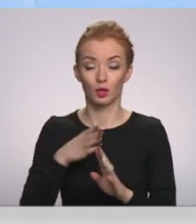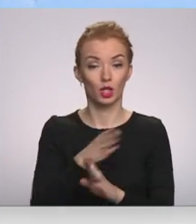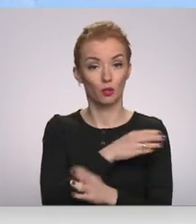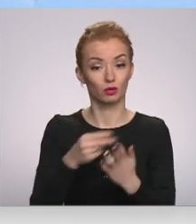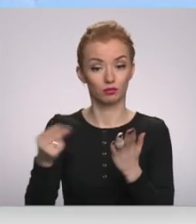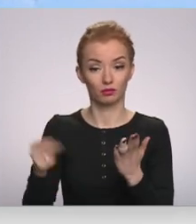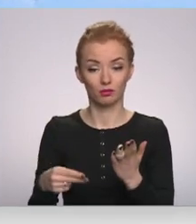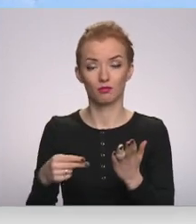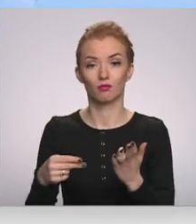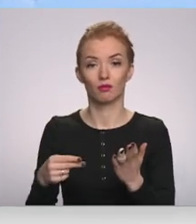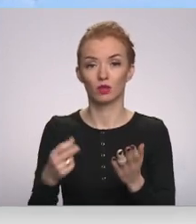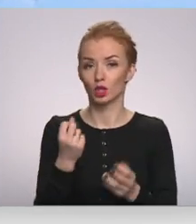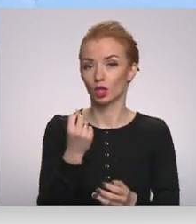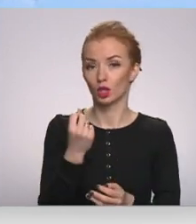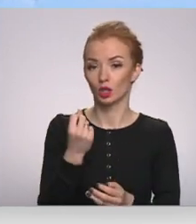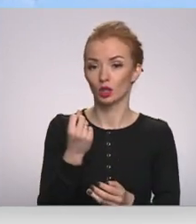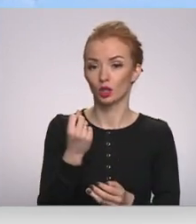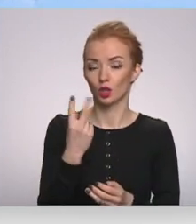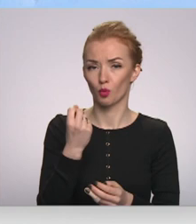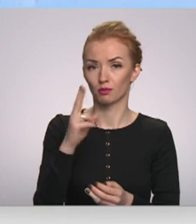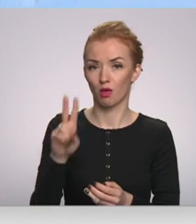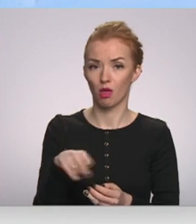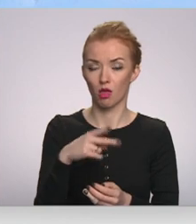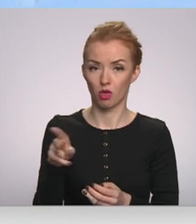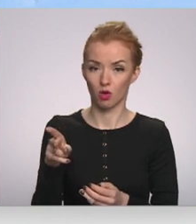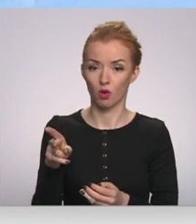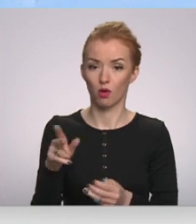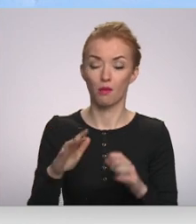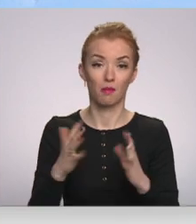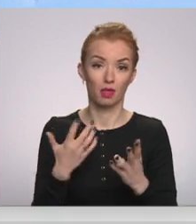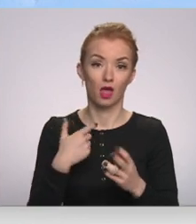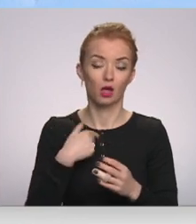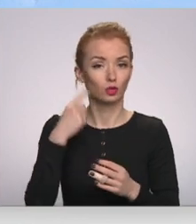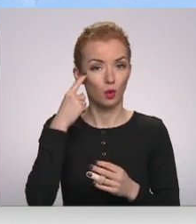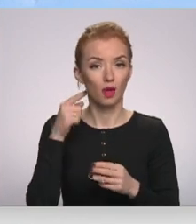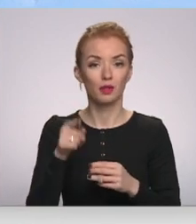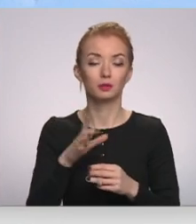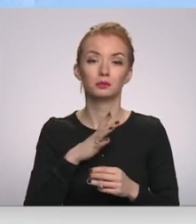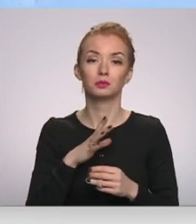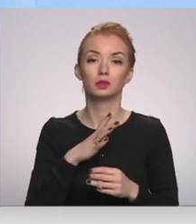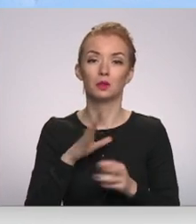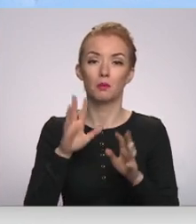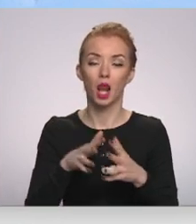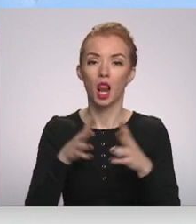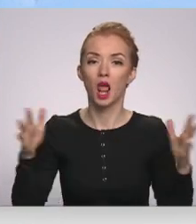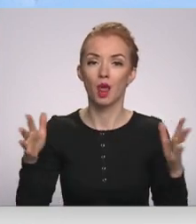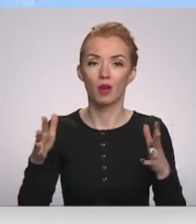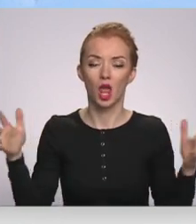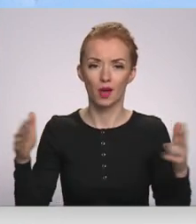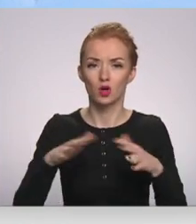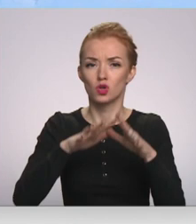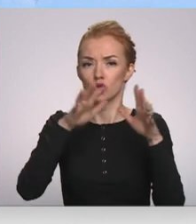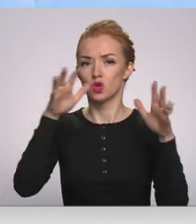noslēgts, bija, ja nemaldos, 12 eiro. Ja, bet nu, es pieļauju, ka tas bija domāts par lieliem